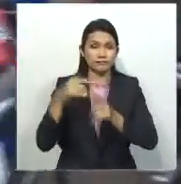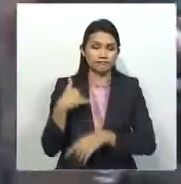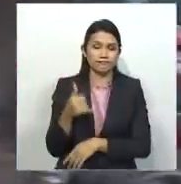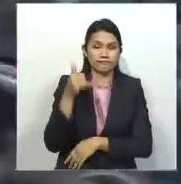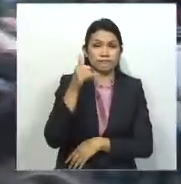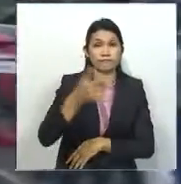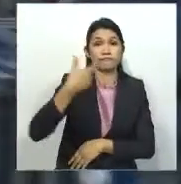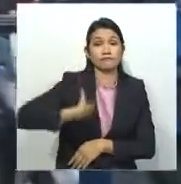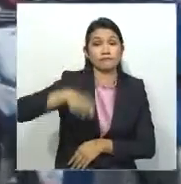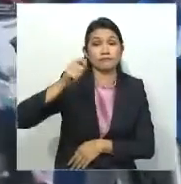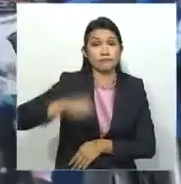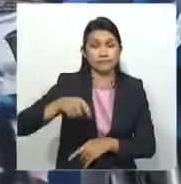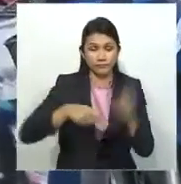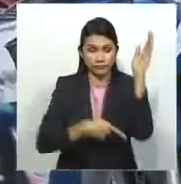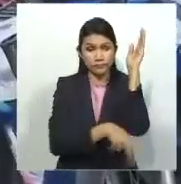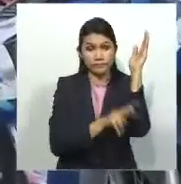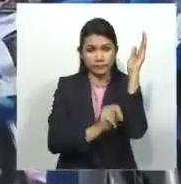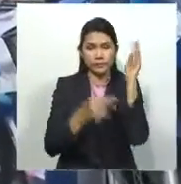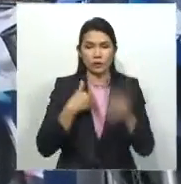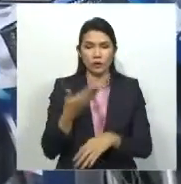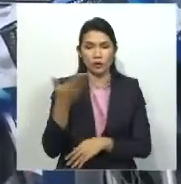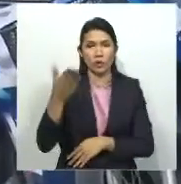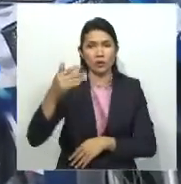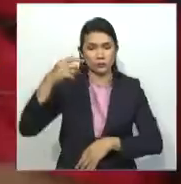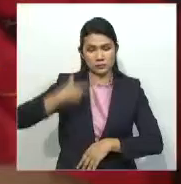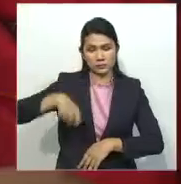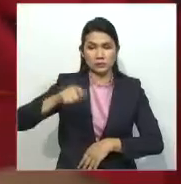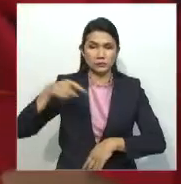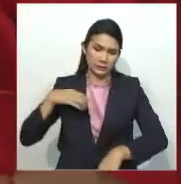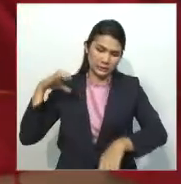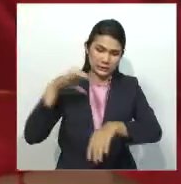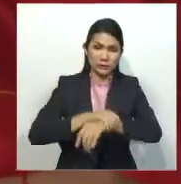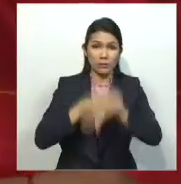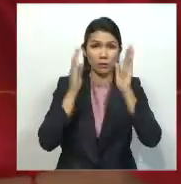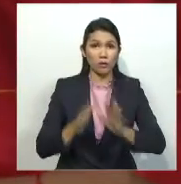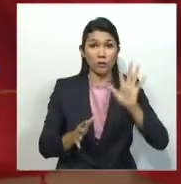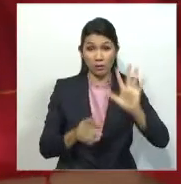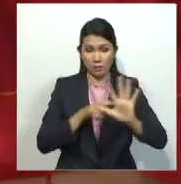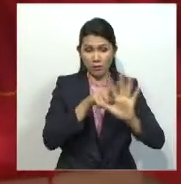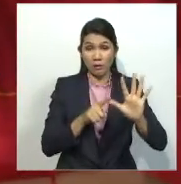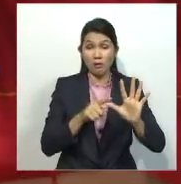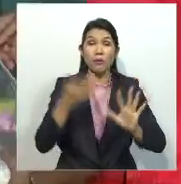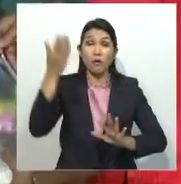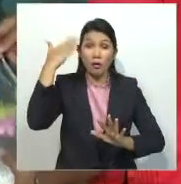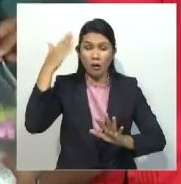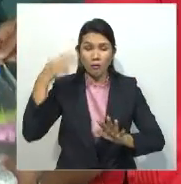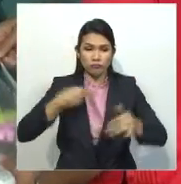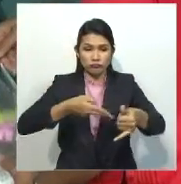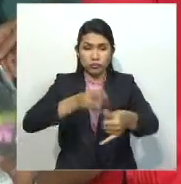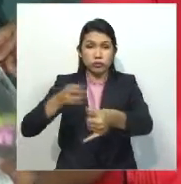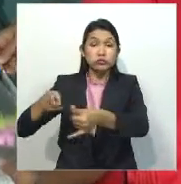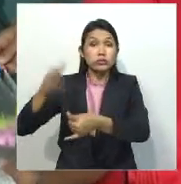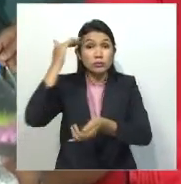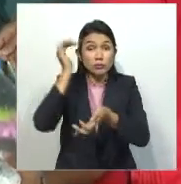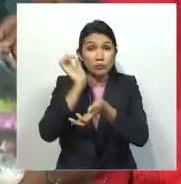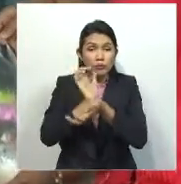านีค่ะขออนุมัติหมายจับผู้ต้องสงสัย5คนที่ก่อเหตุยิงเจ้าหน้าที่ตำรวจสถานีตำรวจภูธร